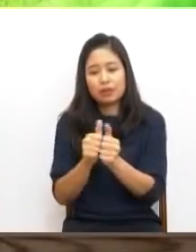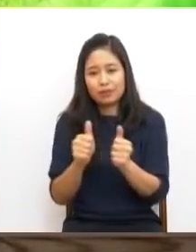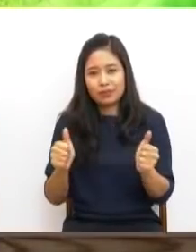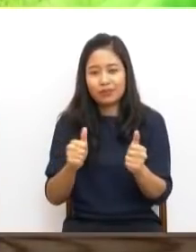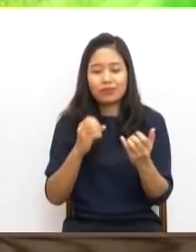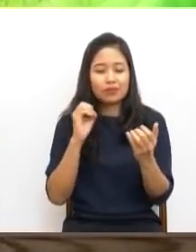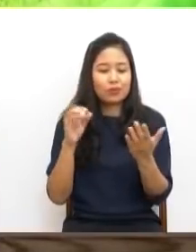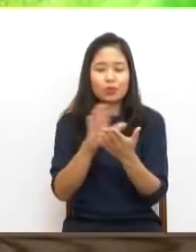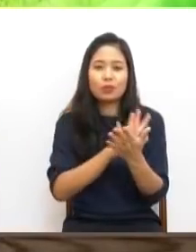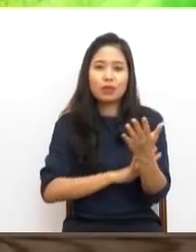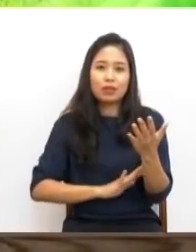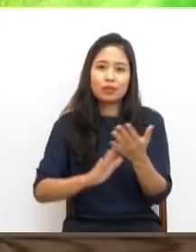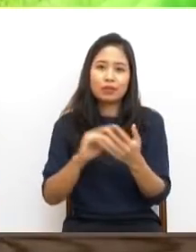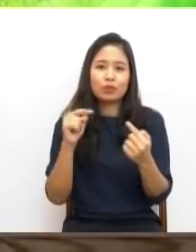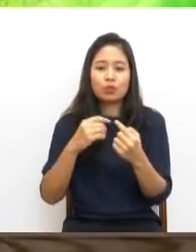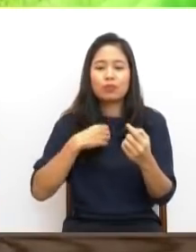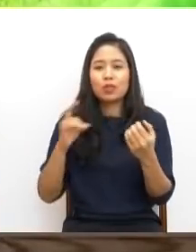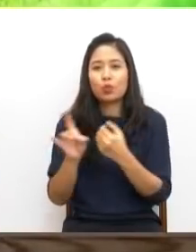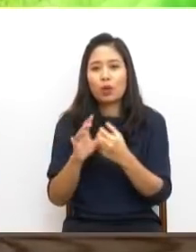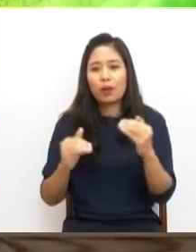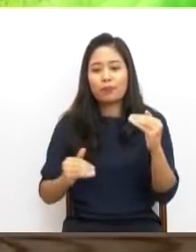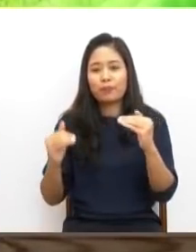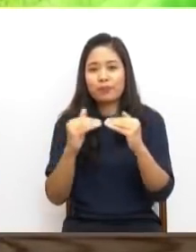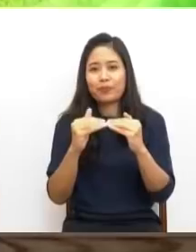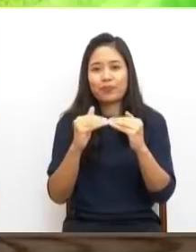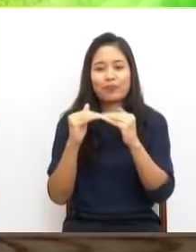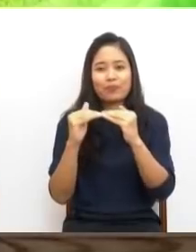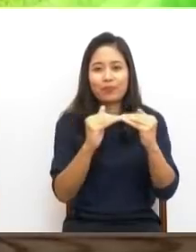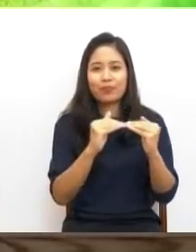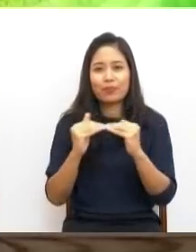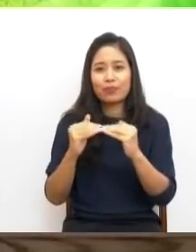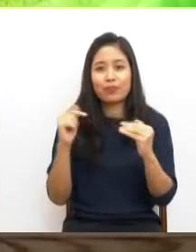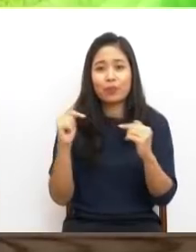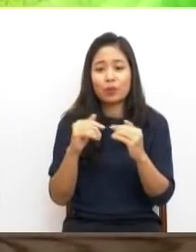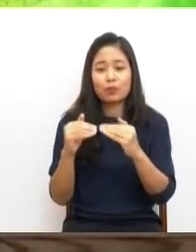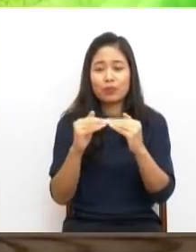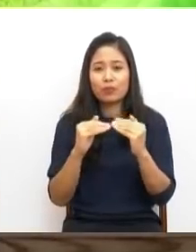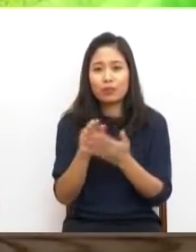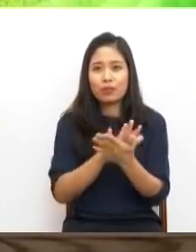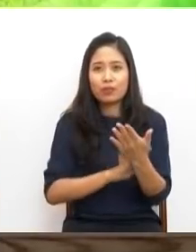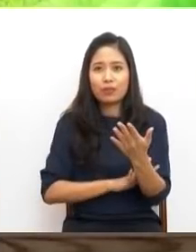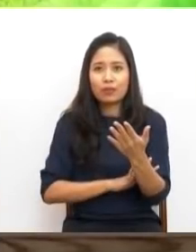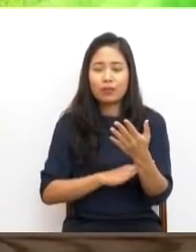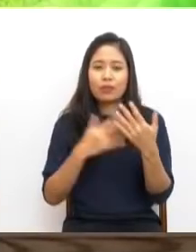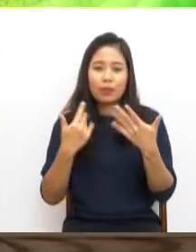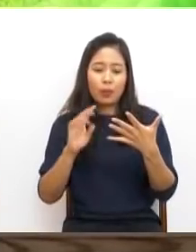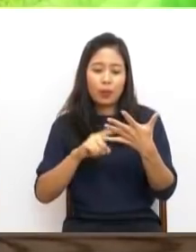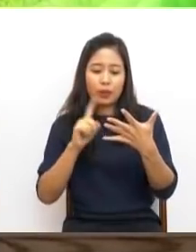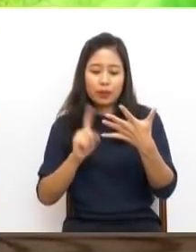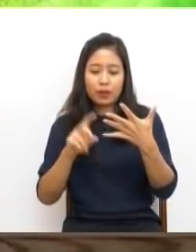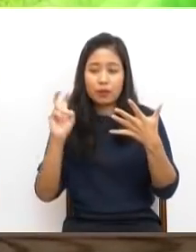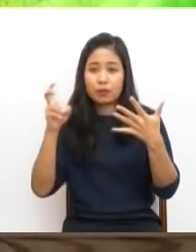างโรงเรียนให้มีคุณภาพใกล้เคียงกันดังที่ทุกคนต้องการได้อันนี้เป็นประเด็นที่4ครับประเด็นสุดท้ายครับเป็นประเด็นที่